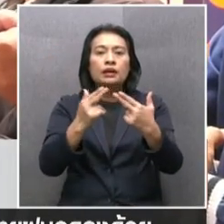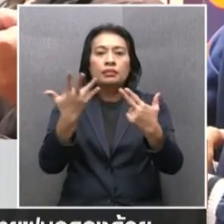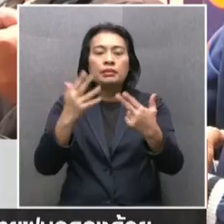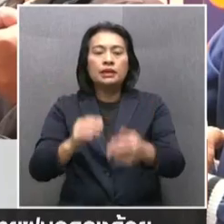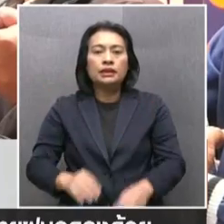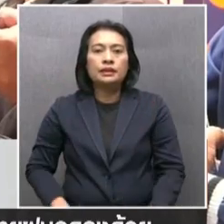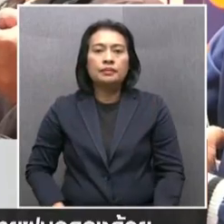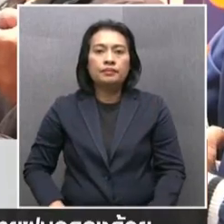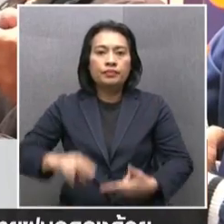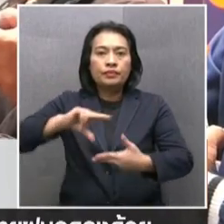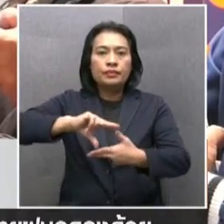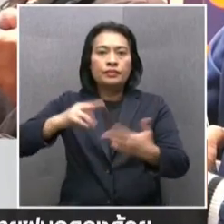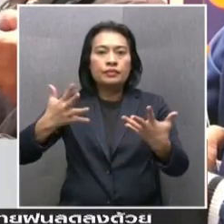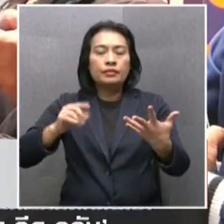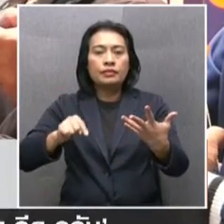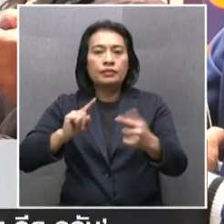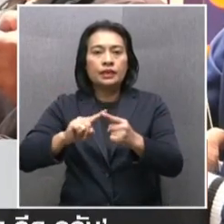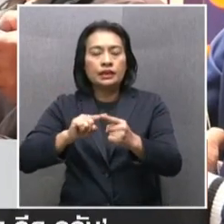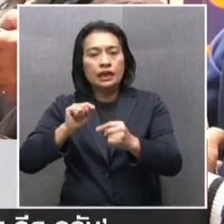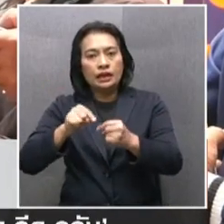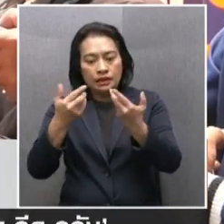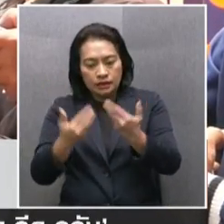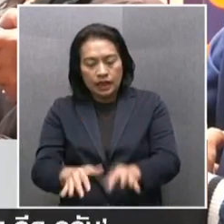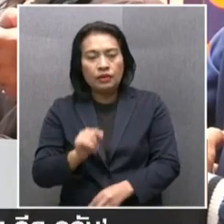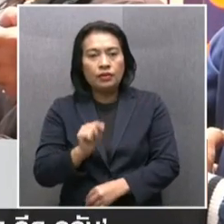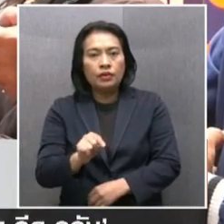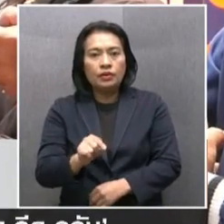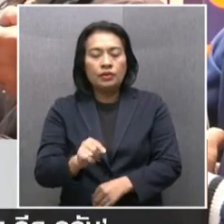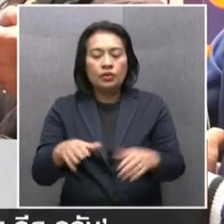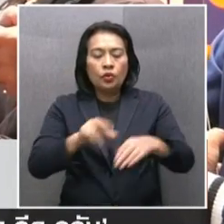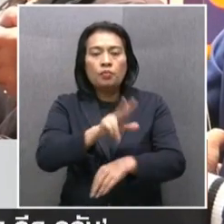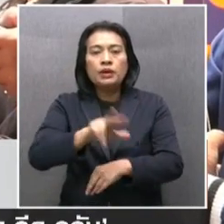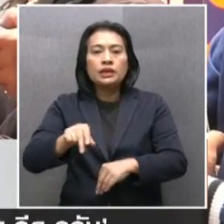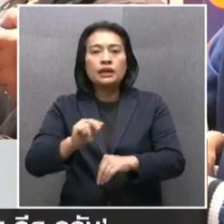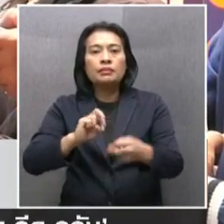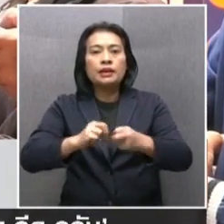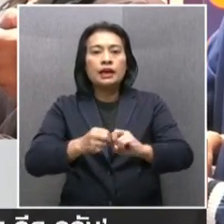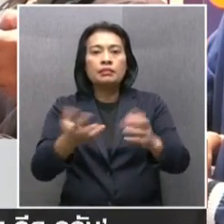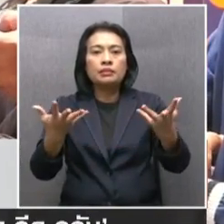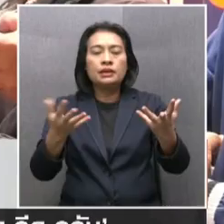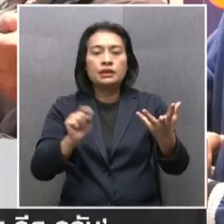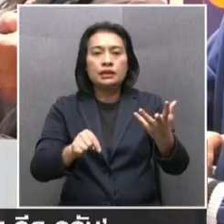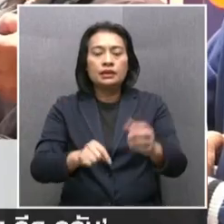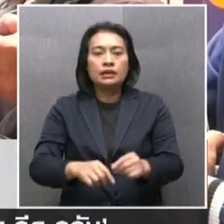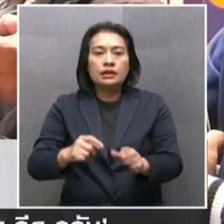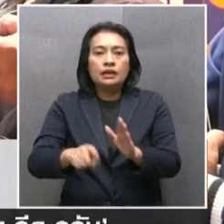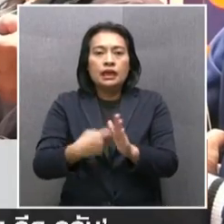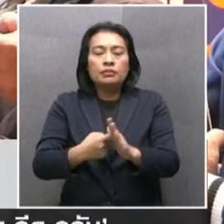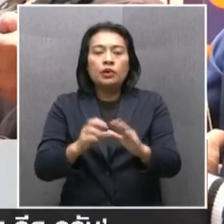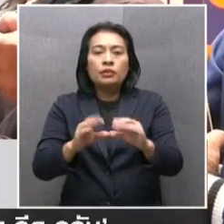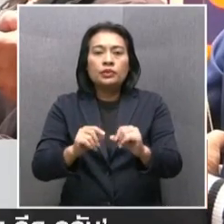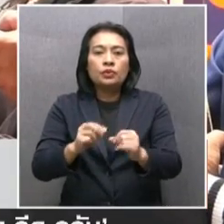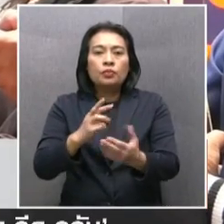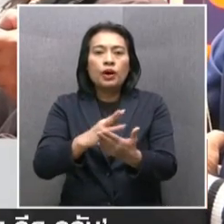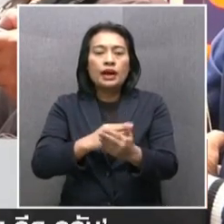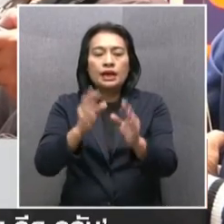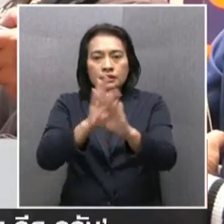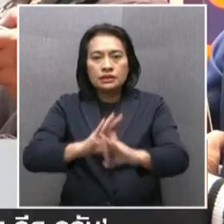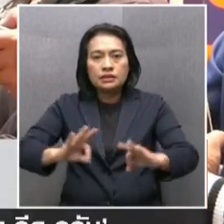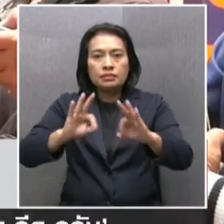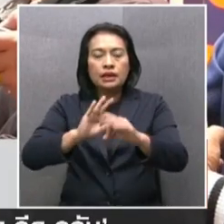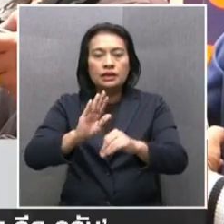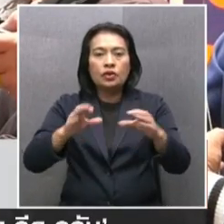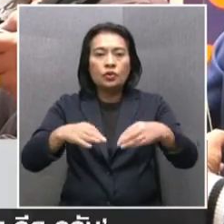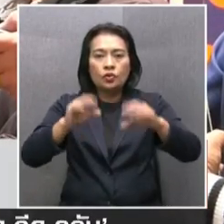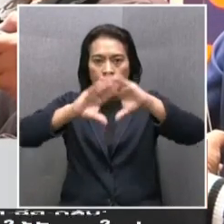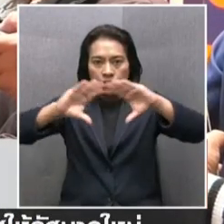ซึ่งพรรคเพื่อไทยก็คงไม่มีปัญหาอยู่แล้วนะครับก็คงจะเป็นการพูดคุยกันว่าวาระหลักที่จะเป็นของรัฐบาลชุด